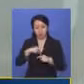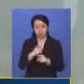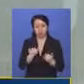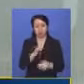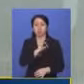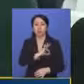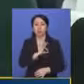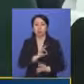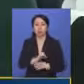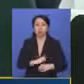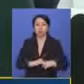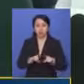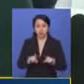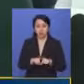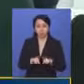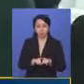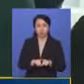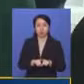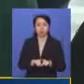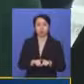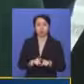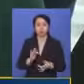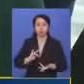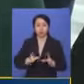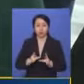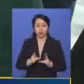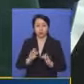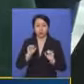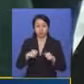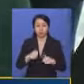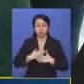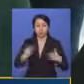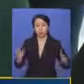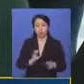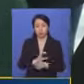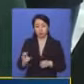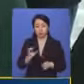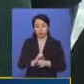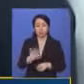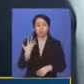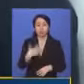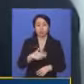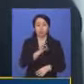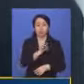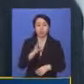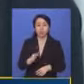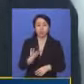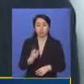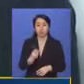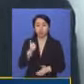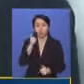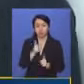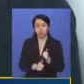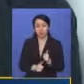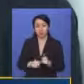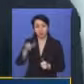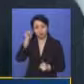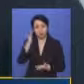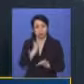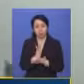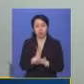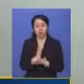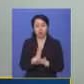во все сферы. Такие комплексы не исключение. Цифровые фермы позволяют увеличить производительность труда на 50%. Кроме этого, на каждой корове есть специальный